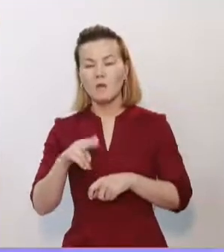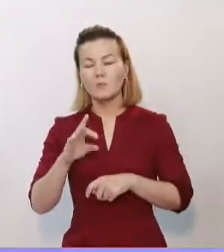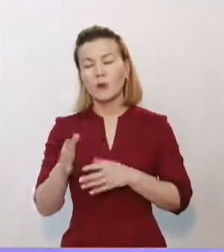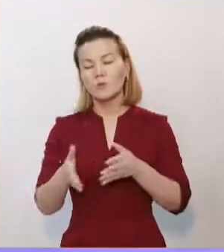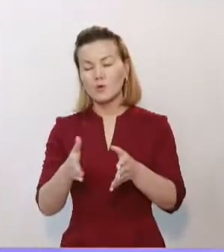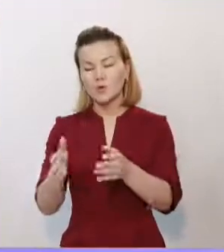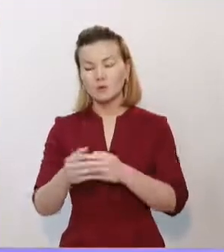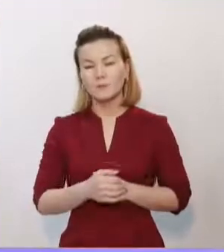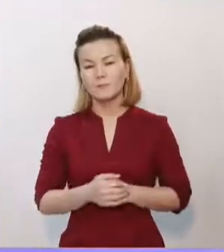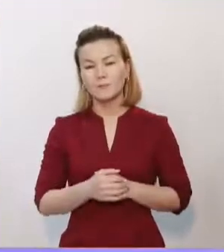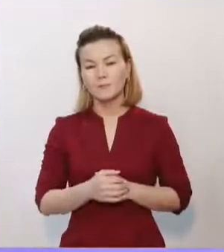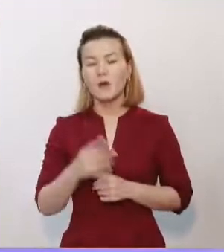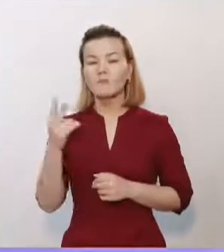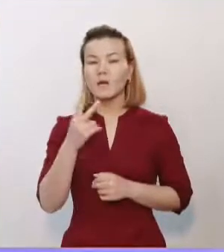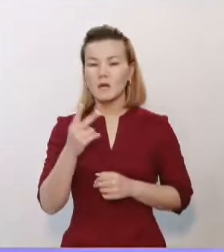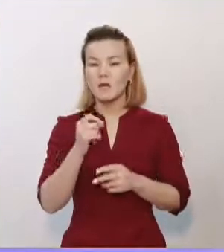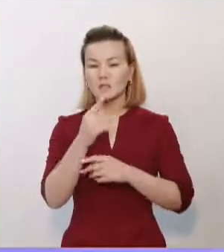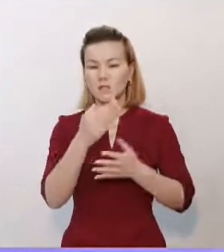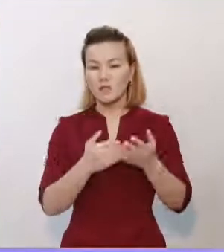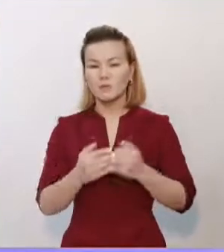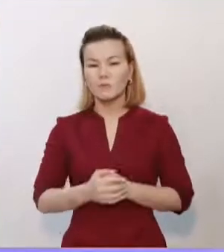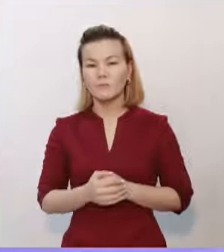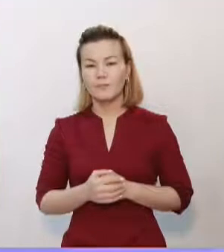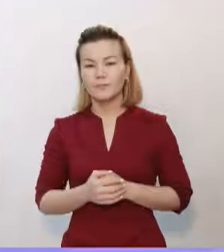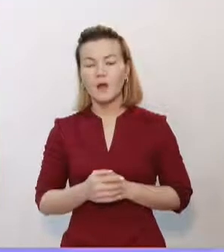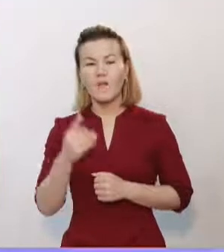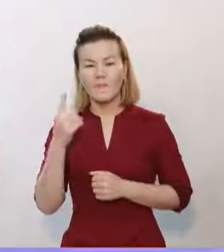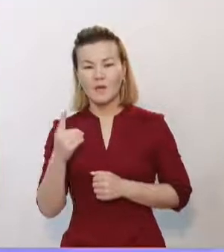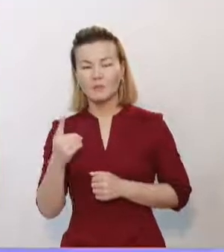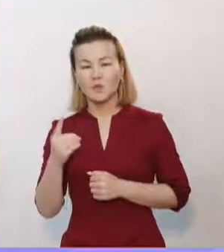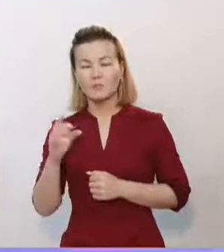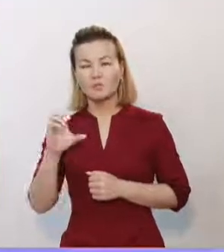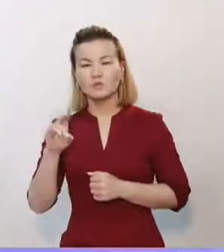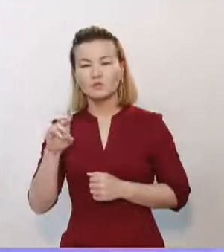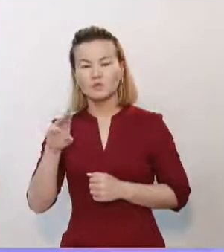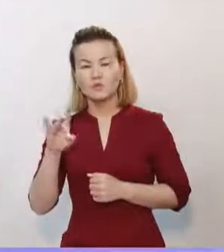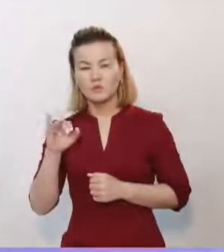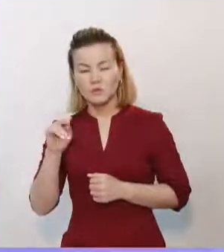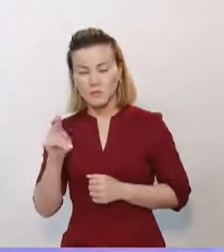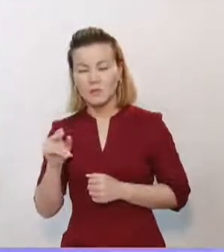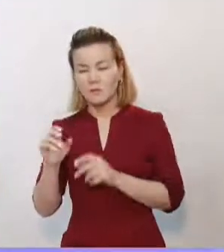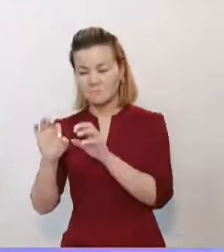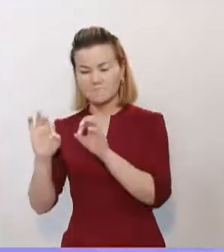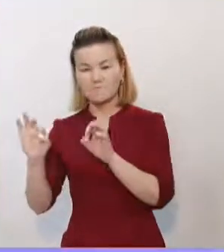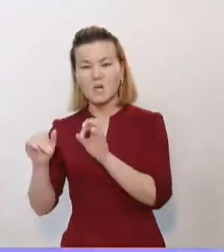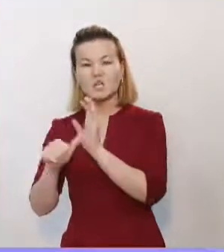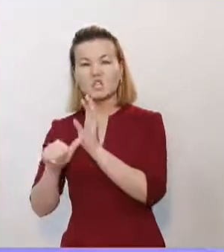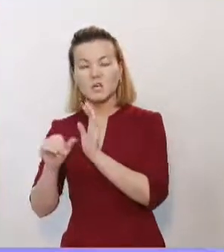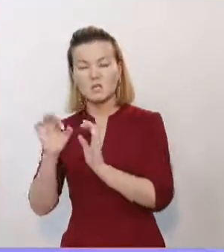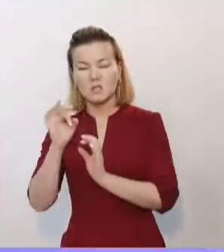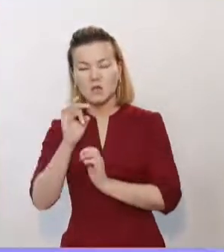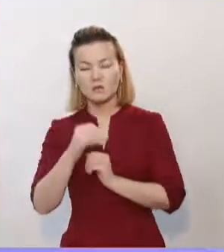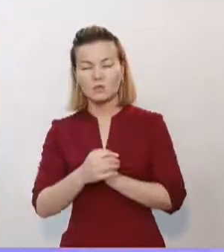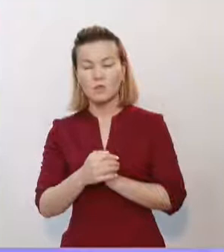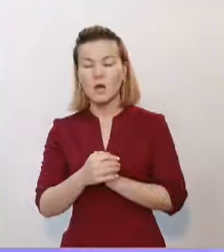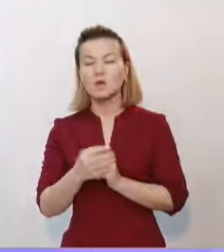дорожке. Вторая задача. В одном стручке 6 горошин. Сколько